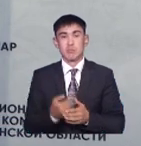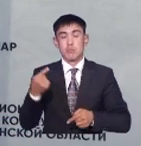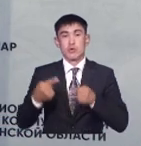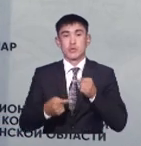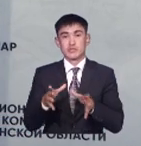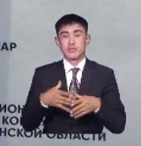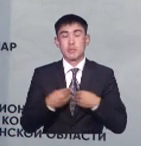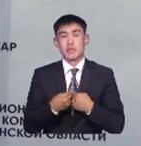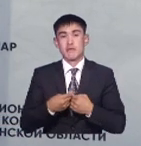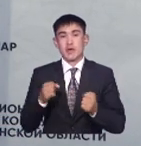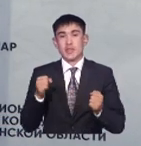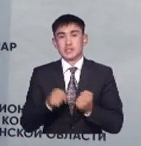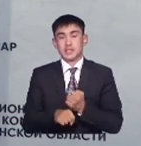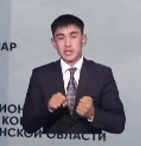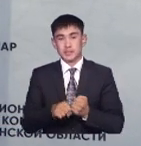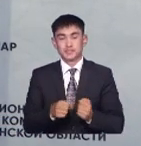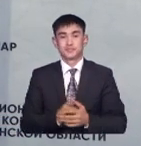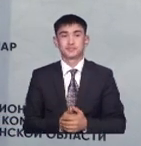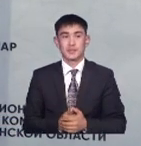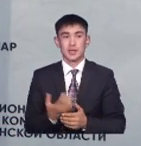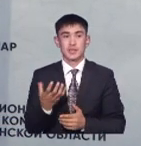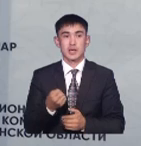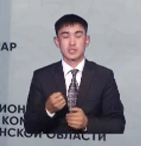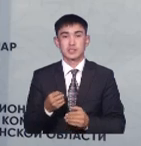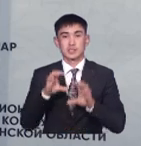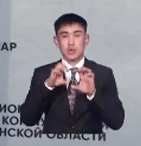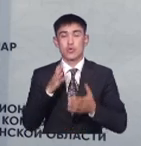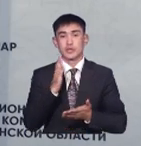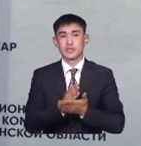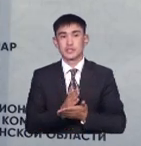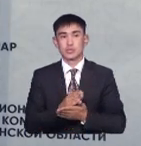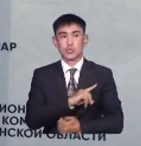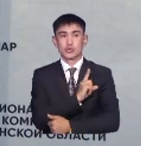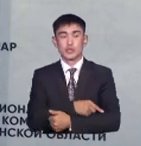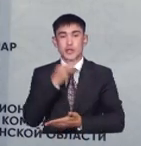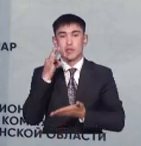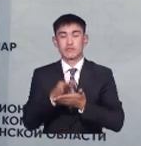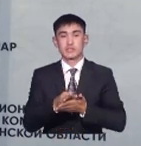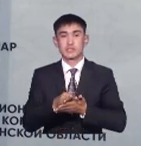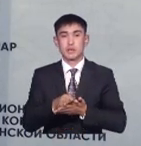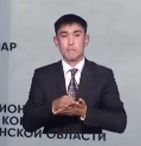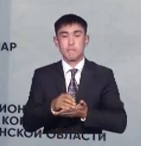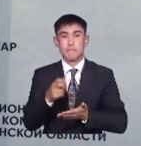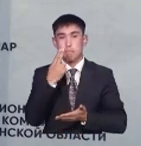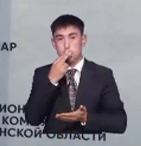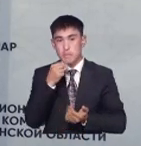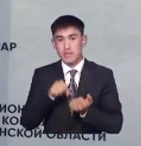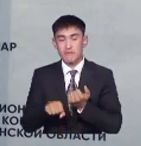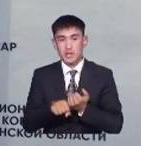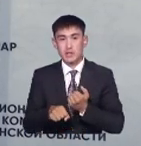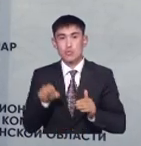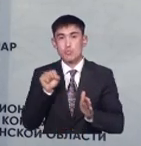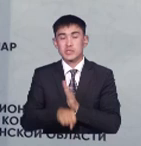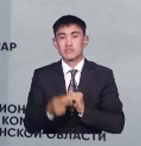противодействия семейно-бытовому насилию. Также закон предусматривает усиление ответственности за педофилию и убийство